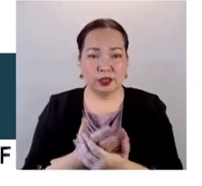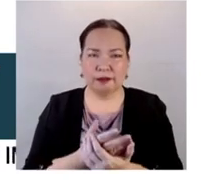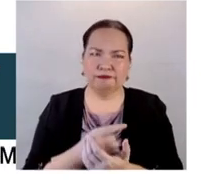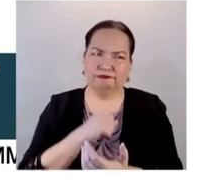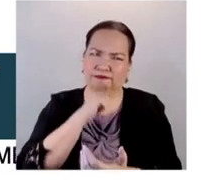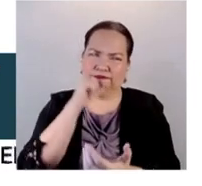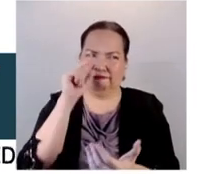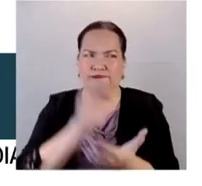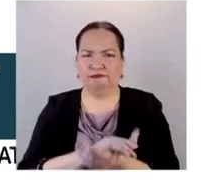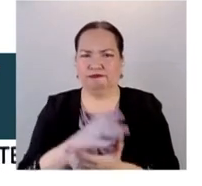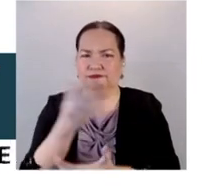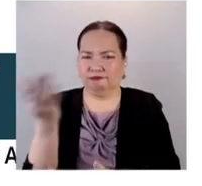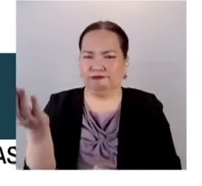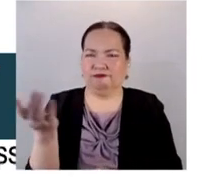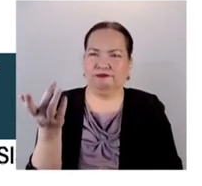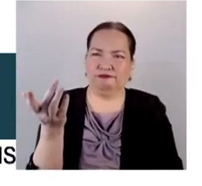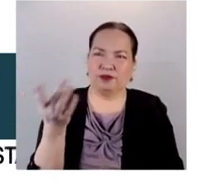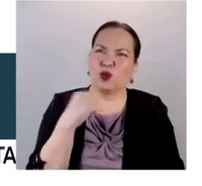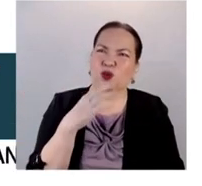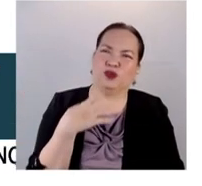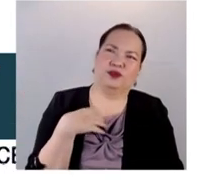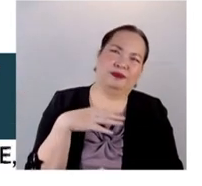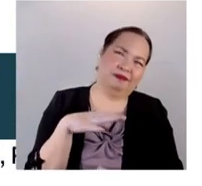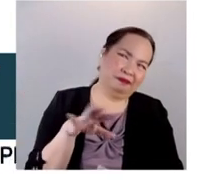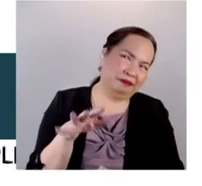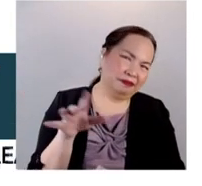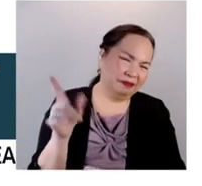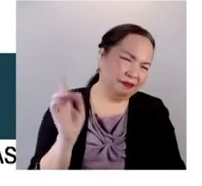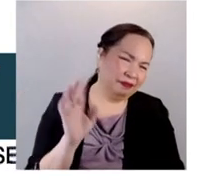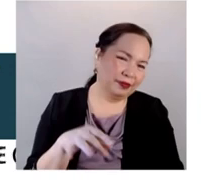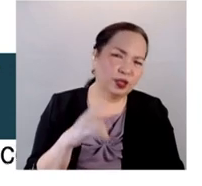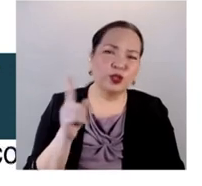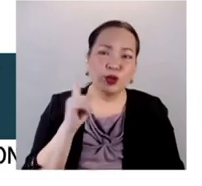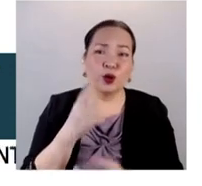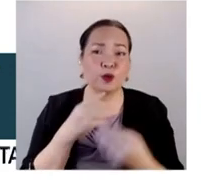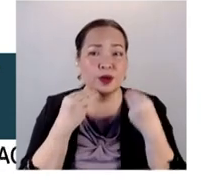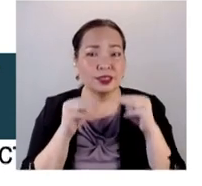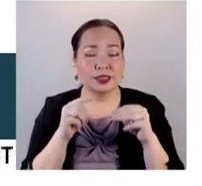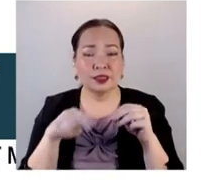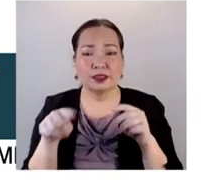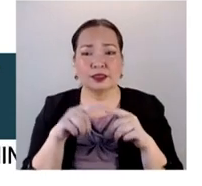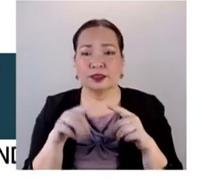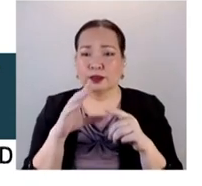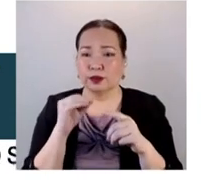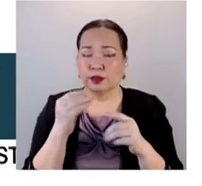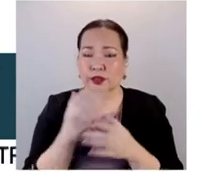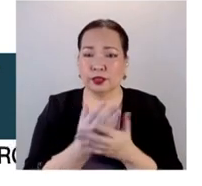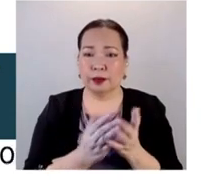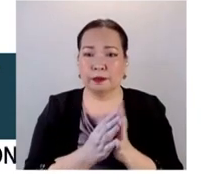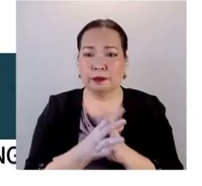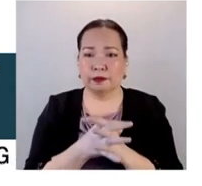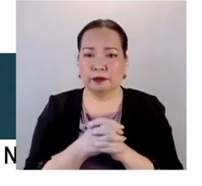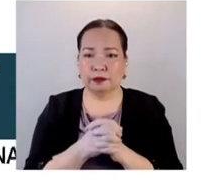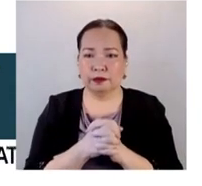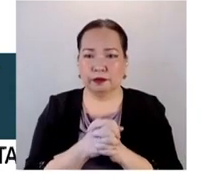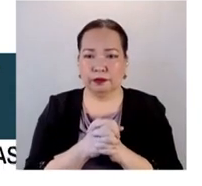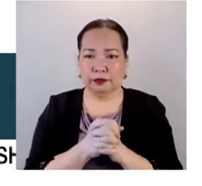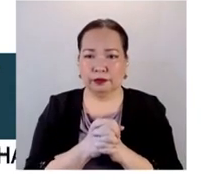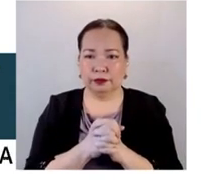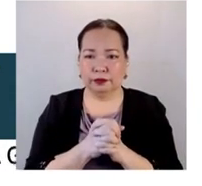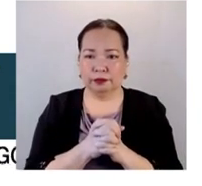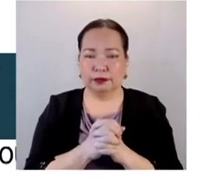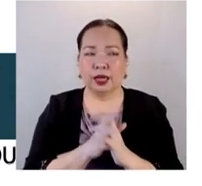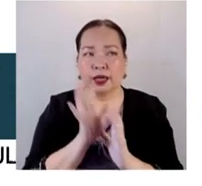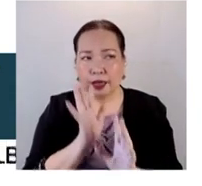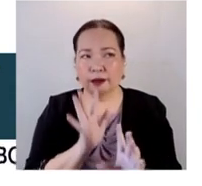sa inyo? At ano pa rin po ang masasabi ninyo doon sa mga nagsasabi